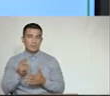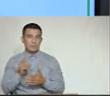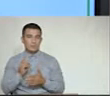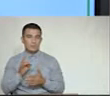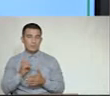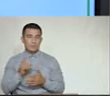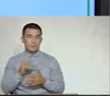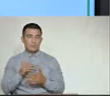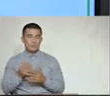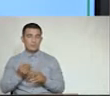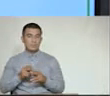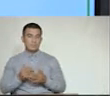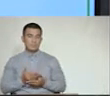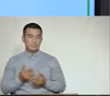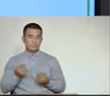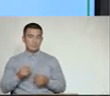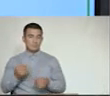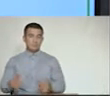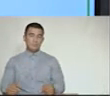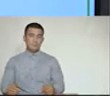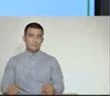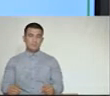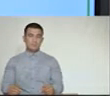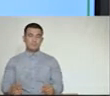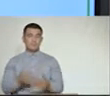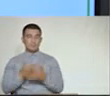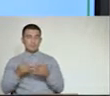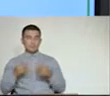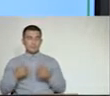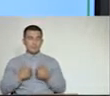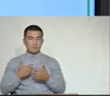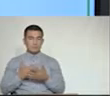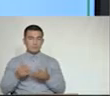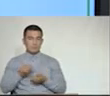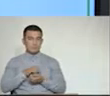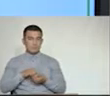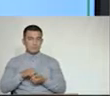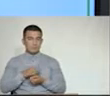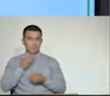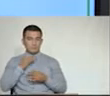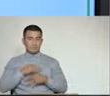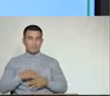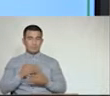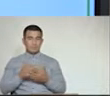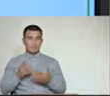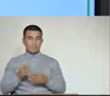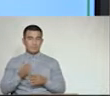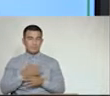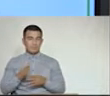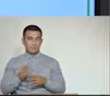kechirishga moslashganligi tufayli. Harakatlanish, hazm qilish va ayrish